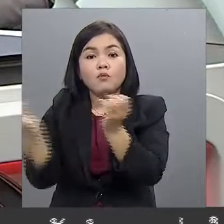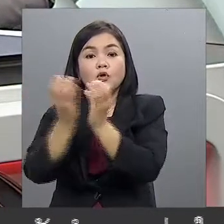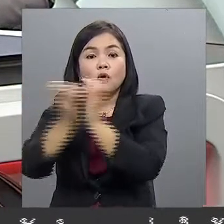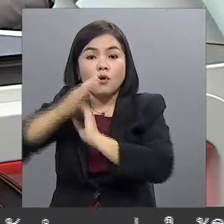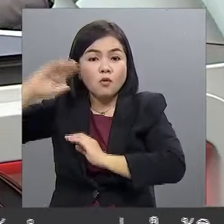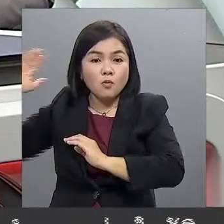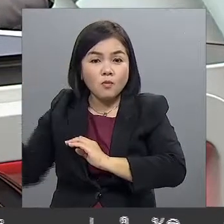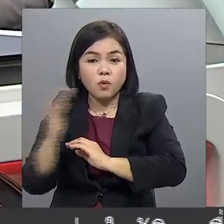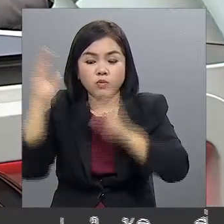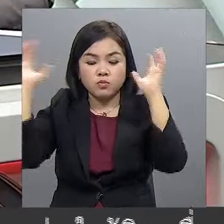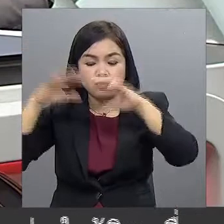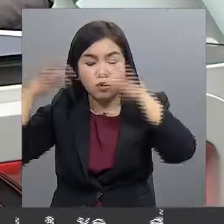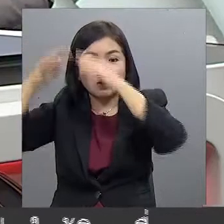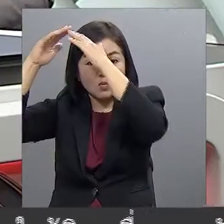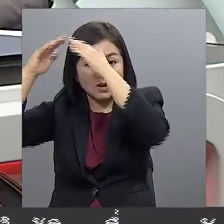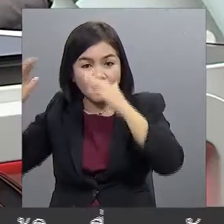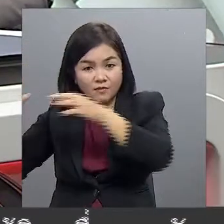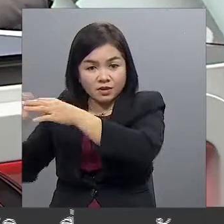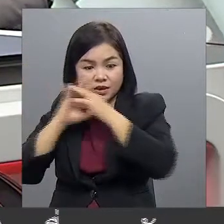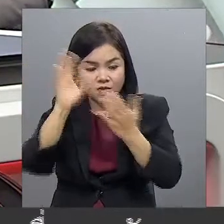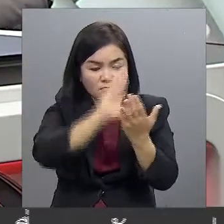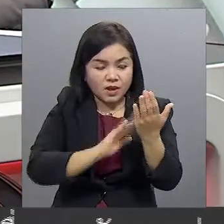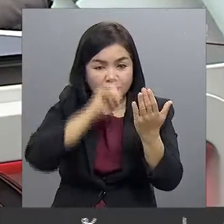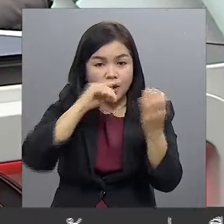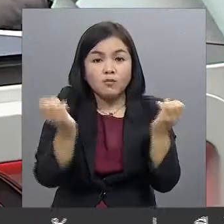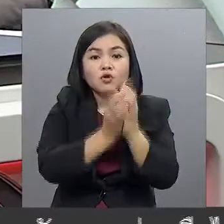ฝั่งที่เวีดนามด้จะมฝนเพิมคืนใลายพื้นที่